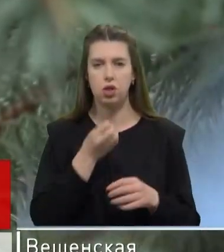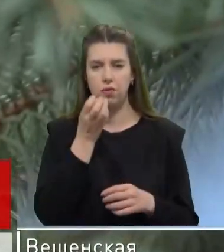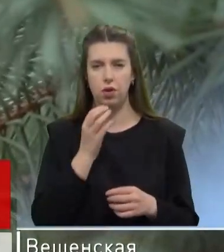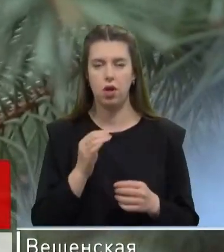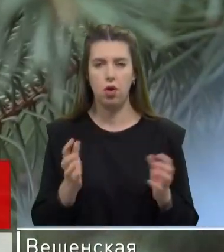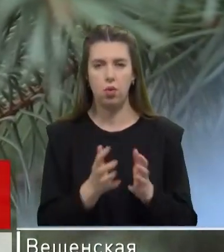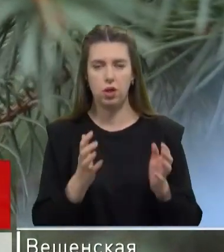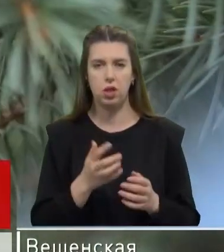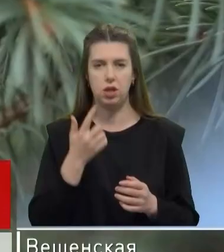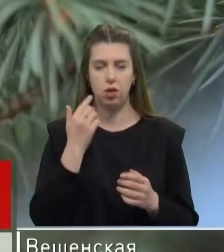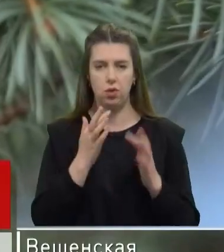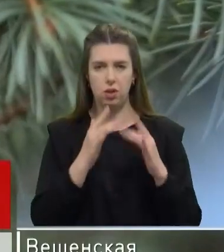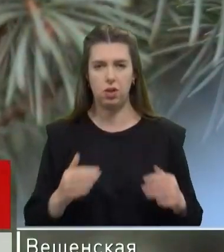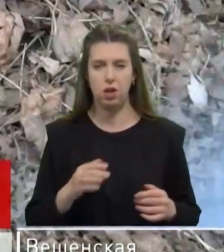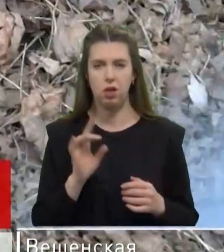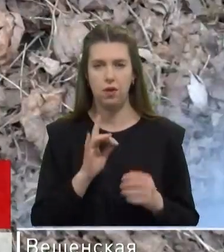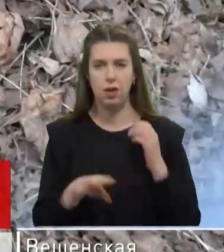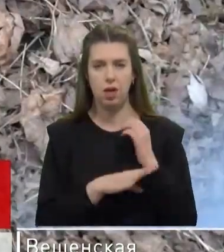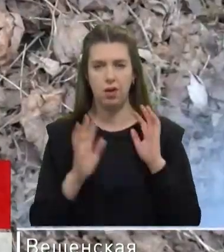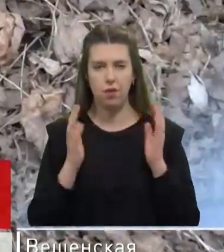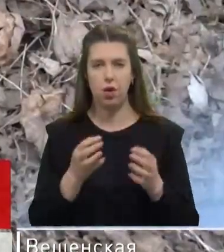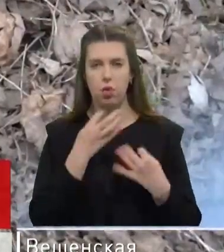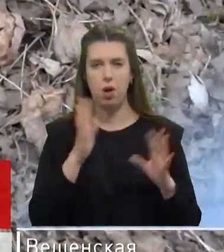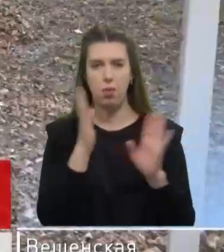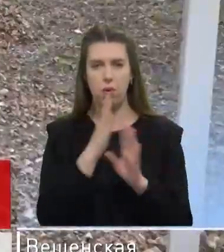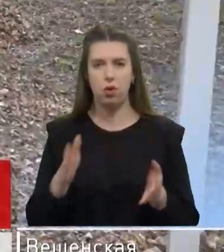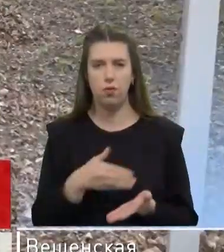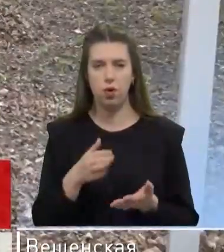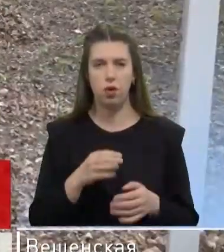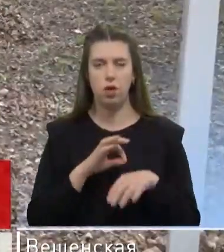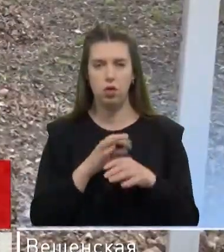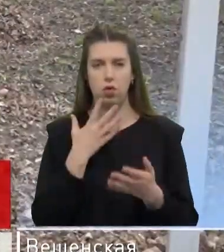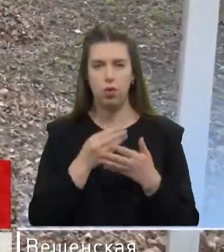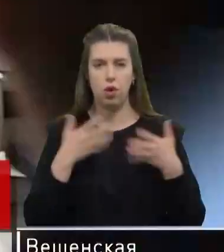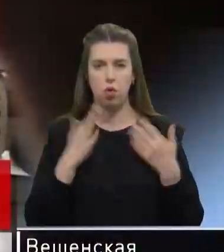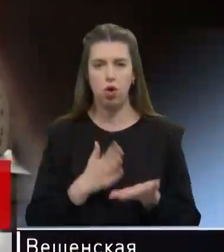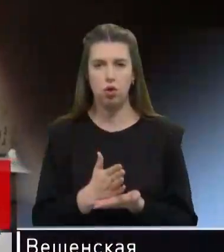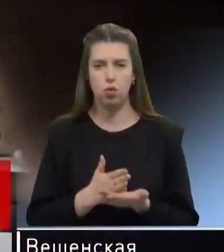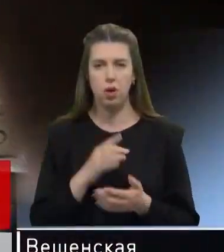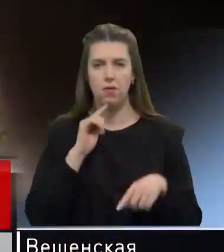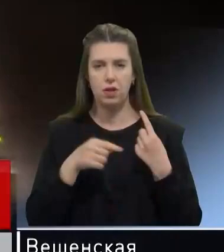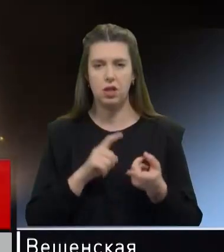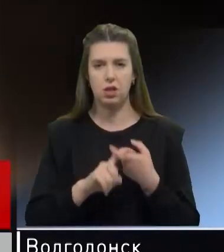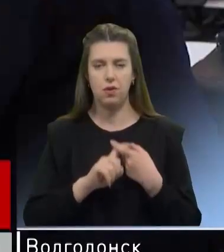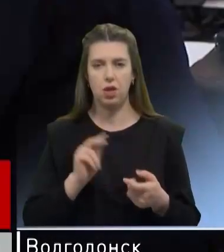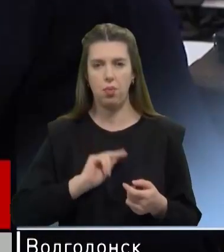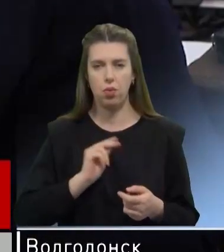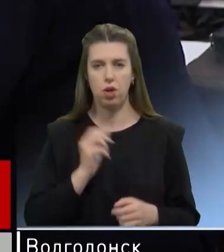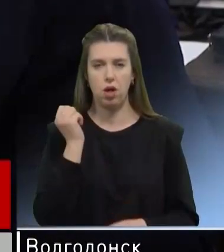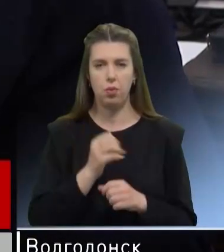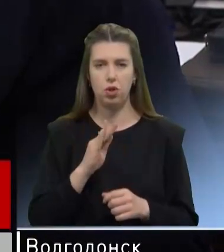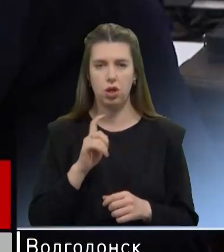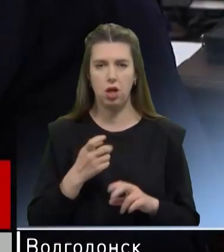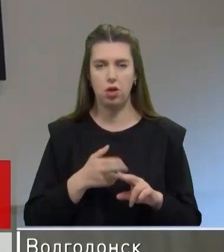и ухаживают за зелеными легкими ростовчан – деревьями. При любой погоде дворники несут свою нелегкую службу. Всегда на связи в работе и сотрудники